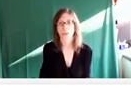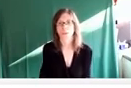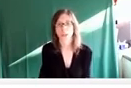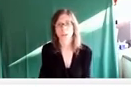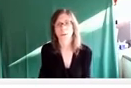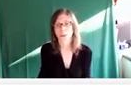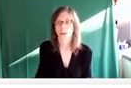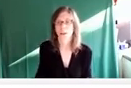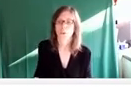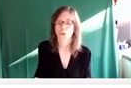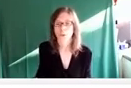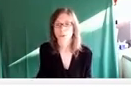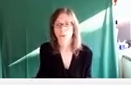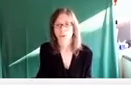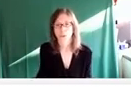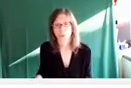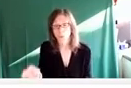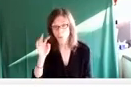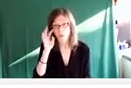votre abonnement